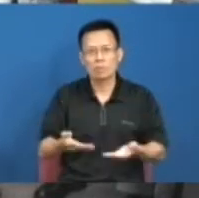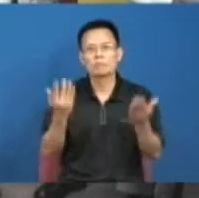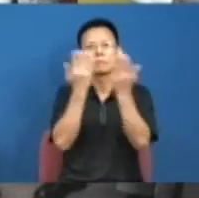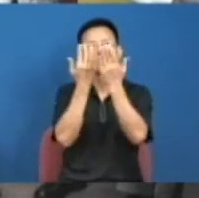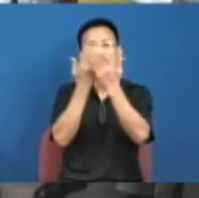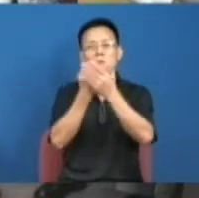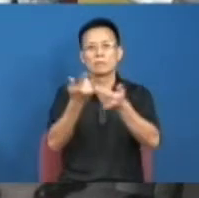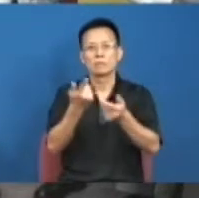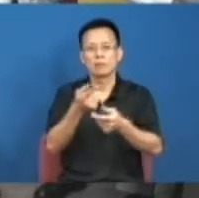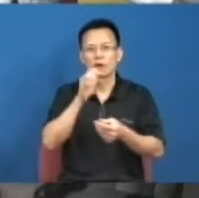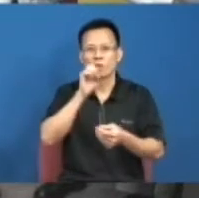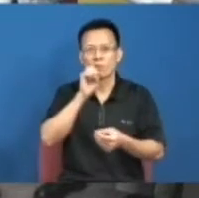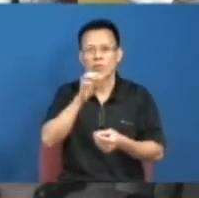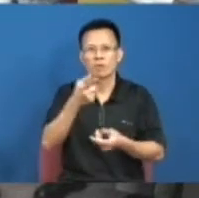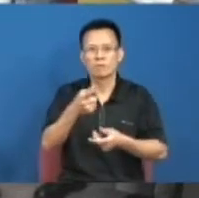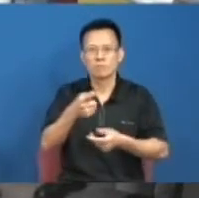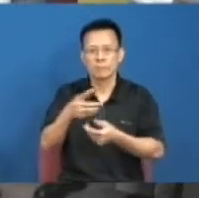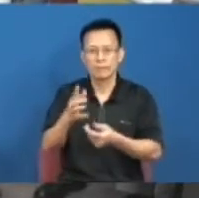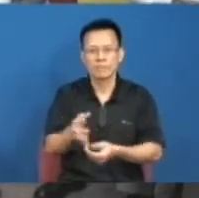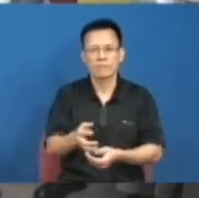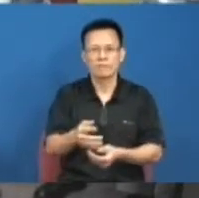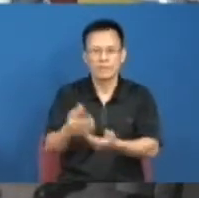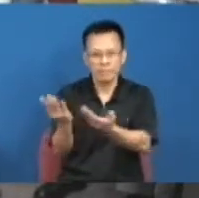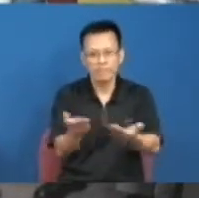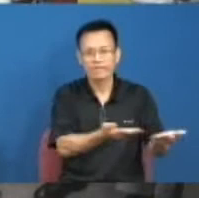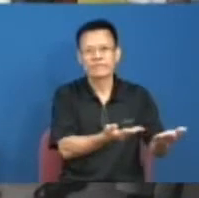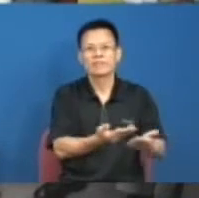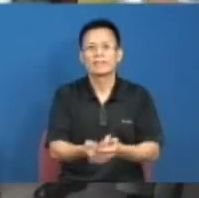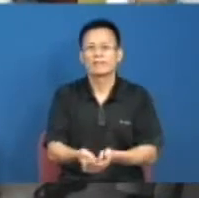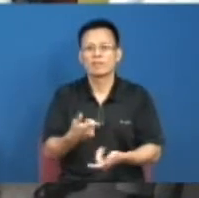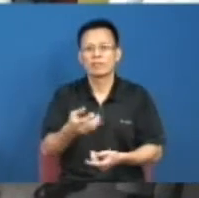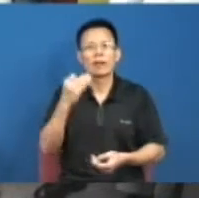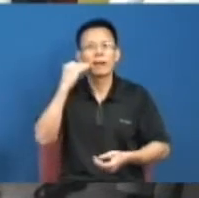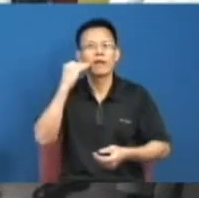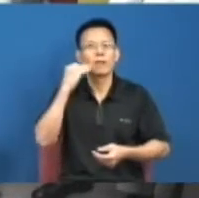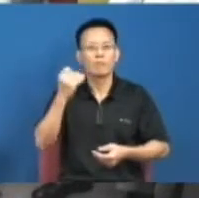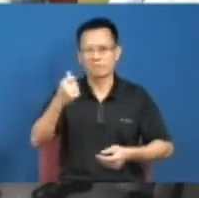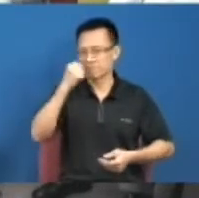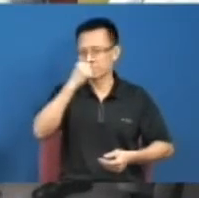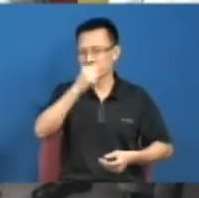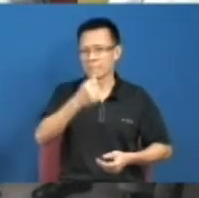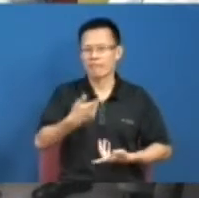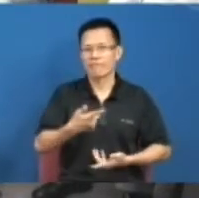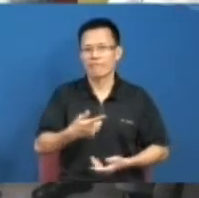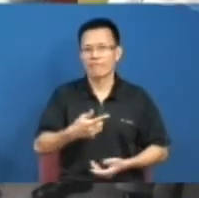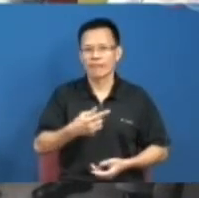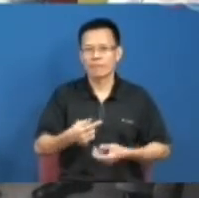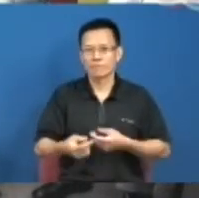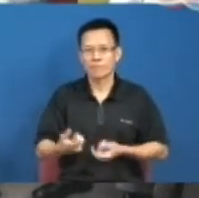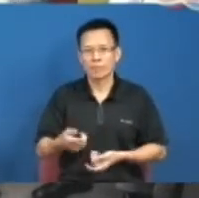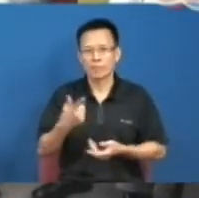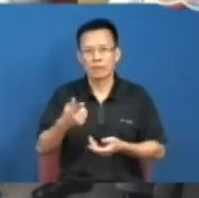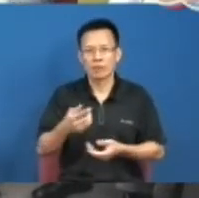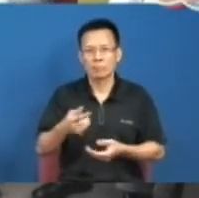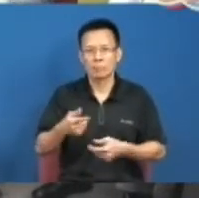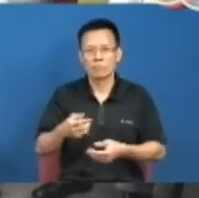再邀請到你大家上嚟啊！歡迎 Jackie 先啊！咁我哋嘉賓今日好強勁啊！我身邊咧，除咗蒲偉明